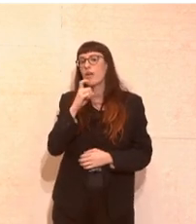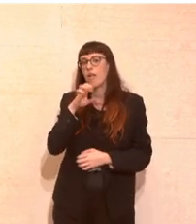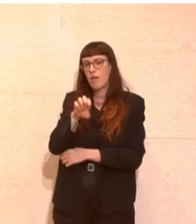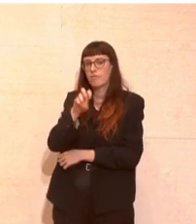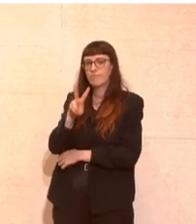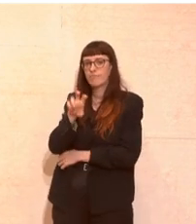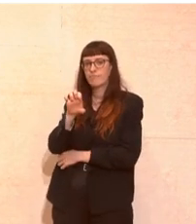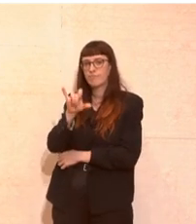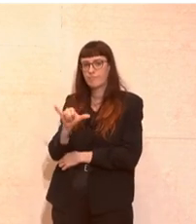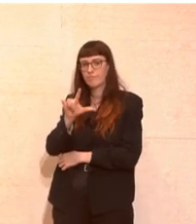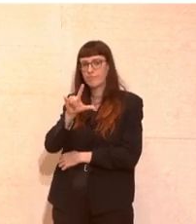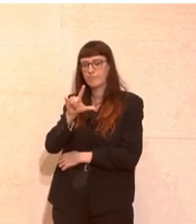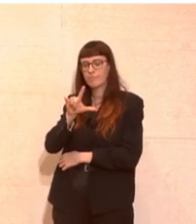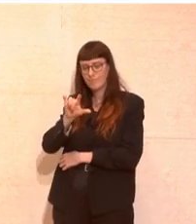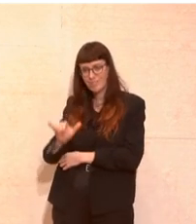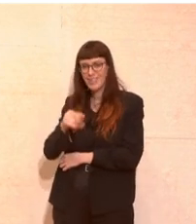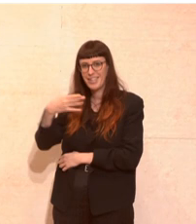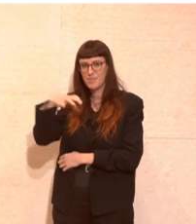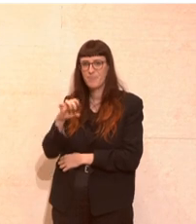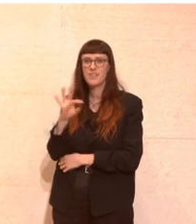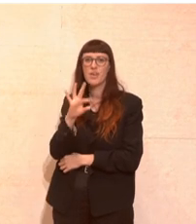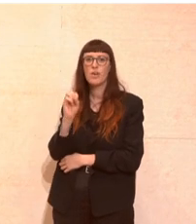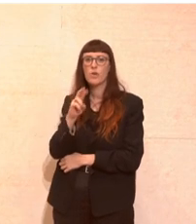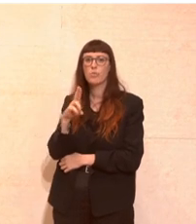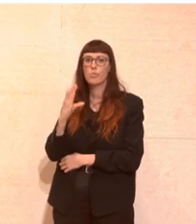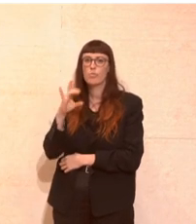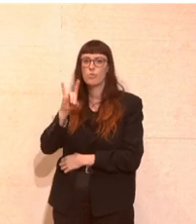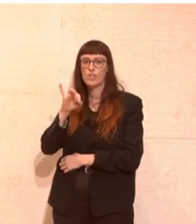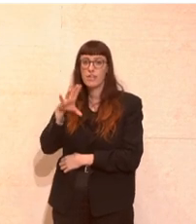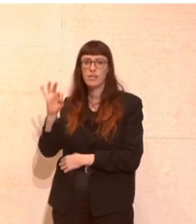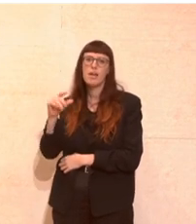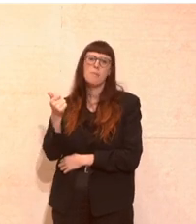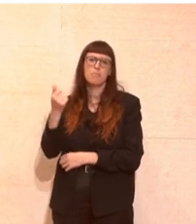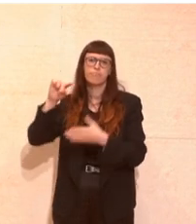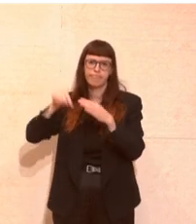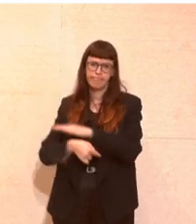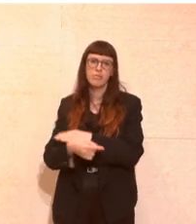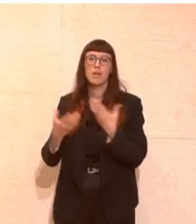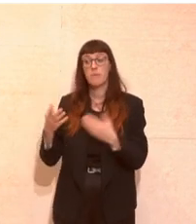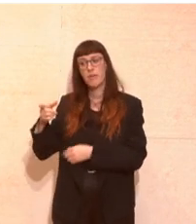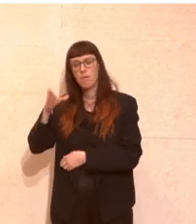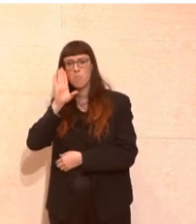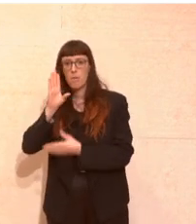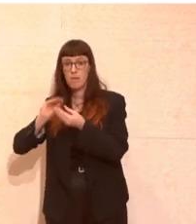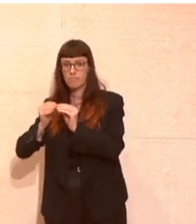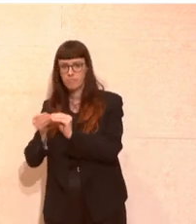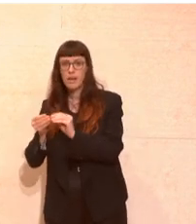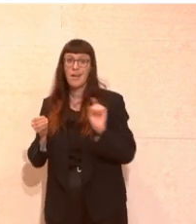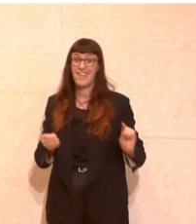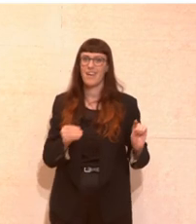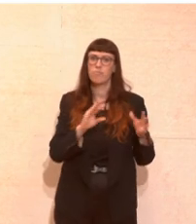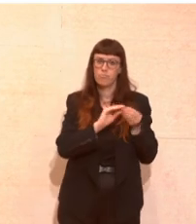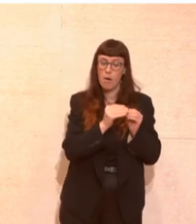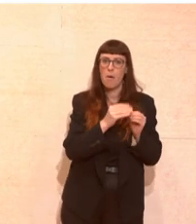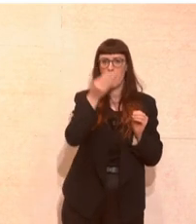Evelyne Touchette, et qu'un déficit de sommeil peut aggraver la symptomatologie clinique des enfants qui ont déjà un trouble pédopsychiatrique